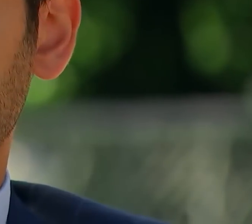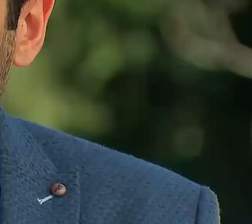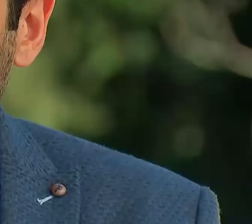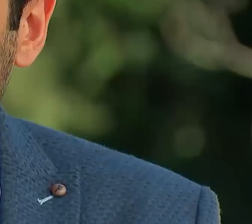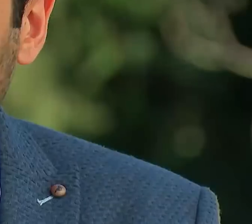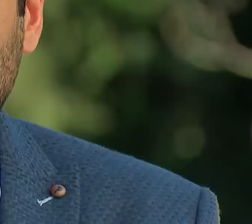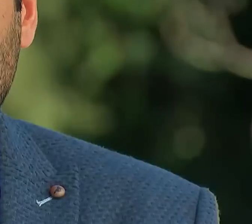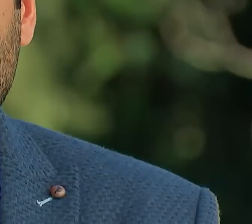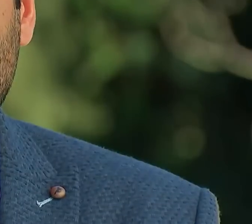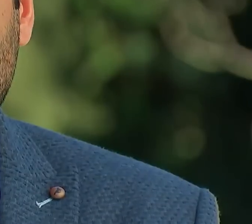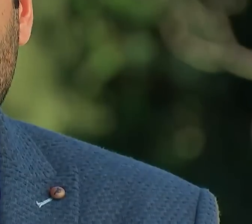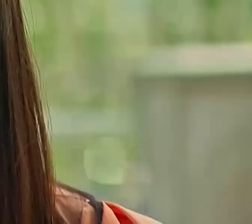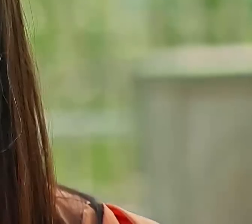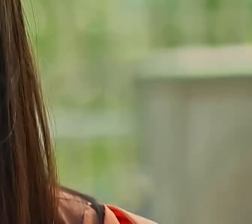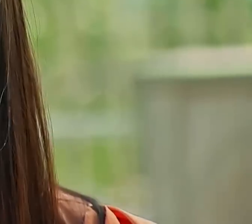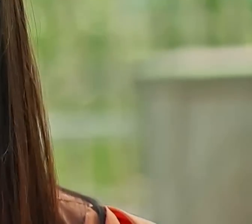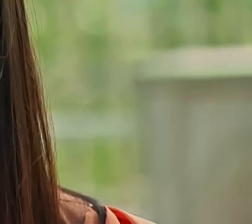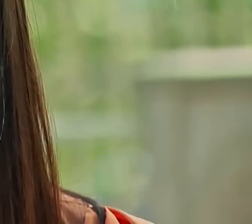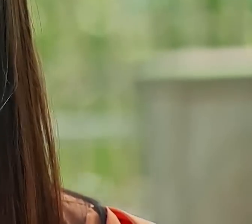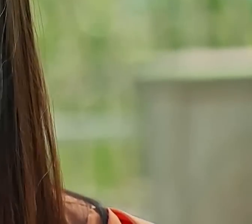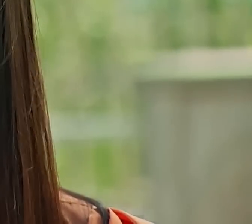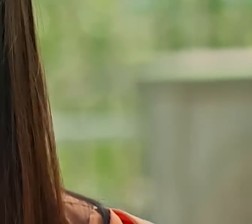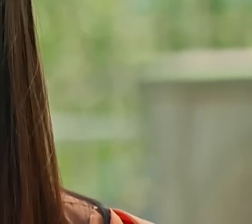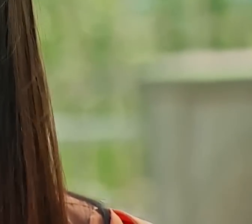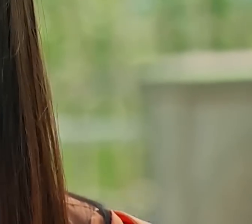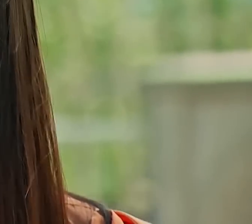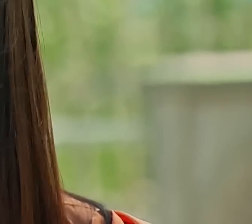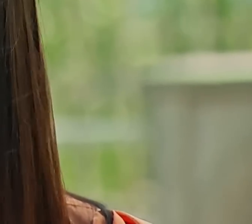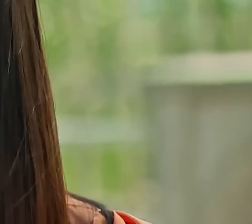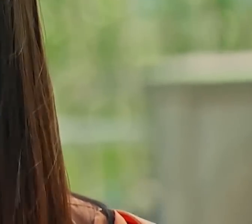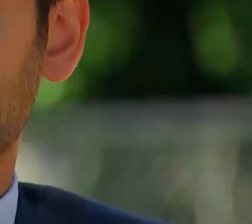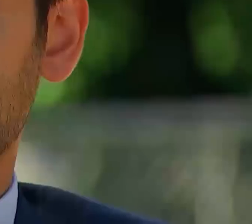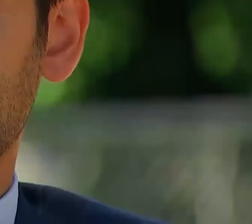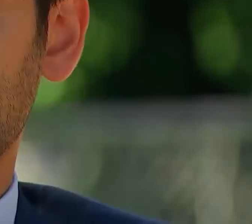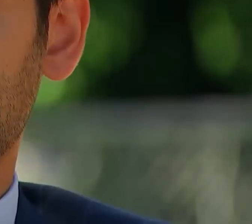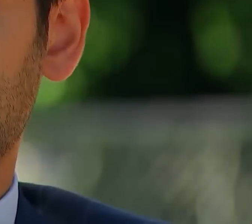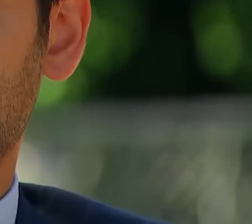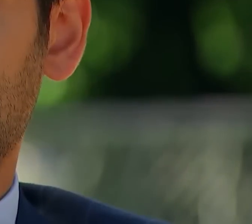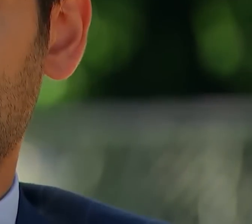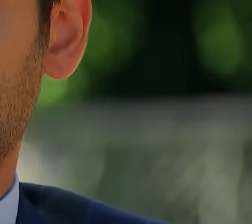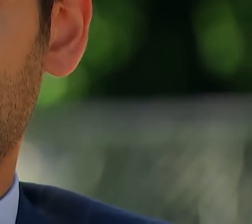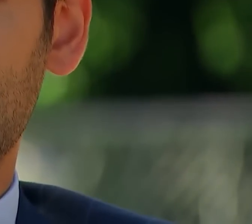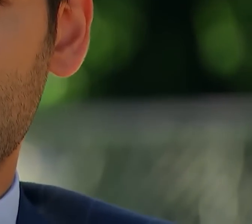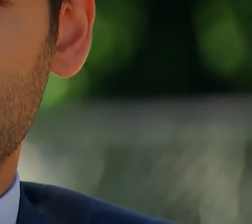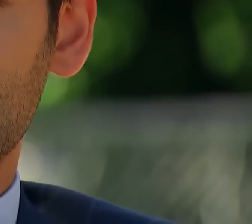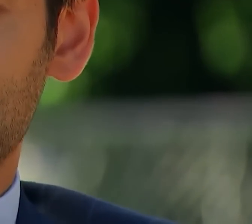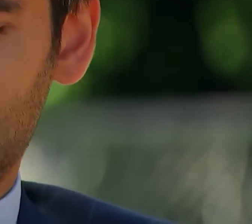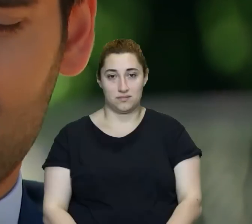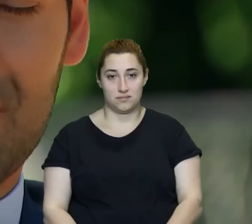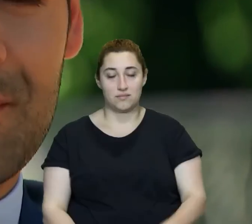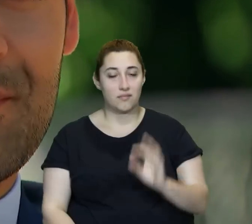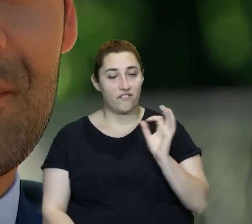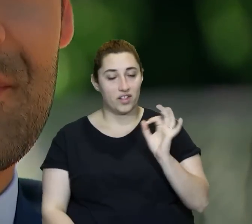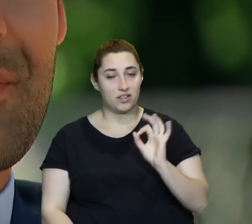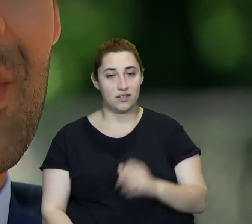Ömer Zehra'ya baktı. Hakan kirli sakallı, esmer, Ömer yaşlarda, dar alınlı, çenesi gamzeli bir adam.